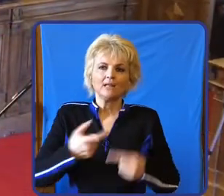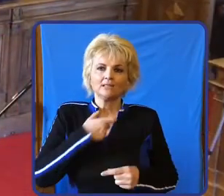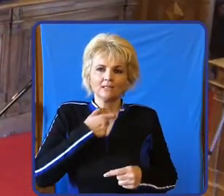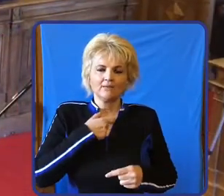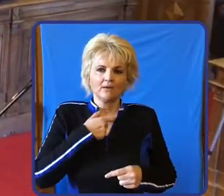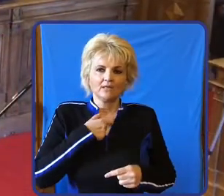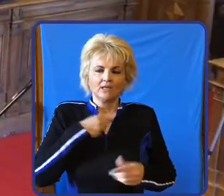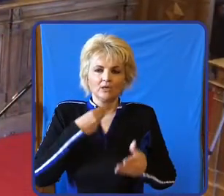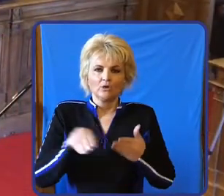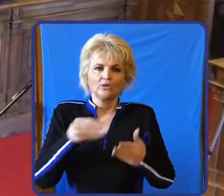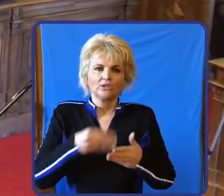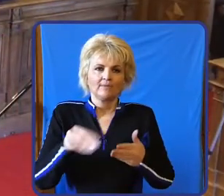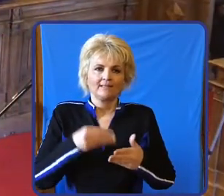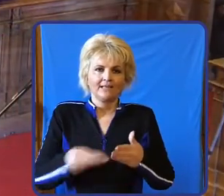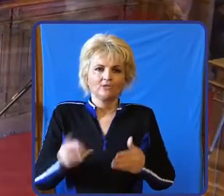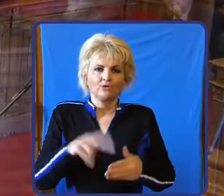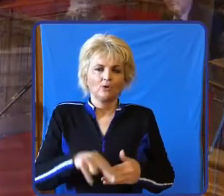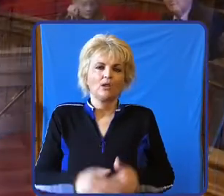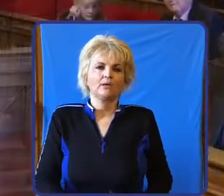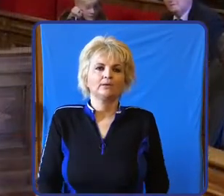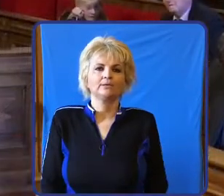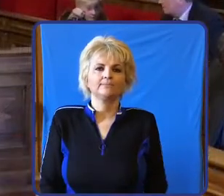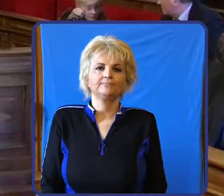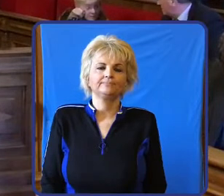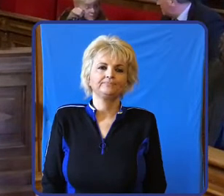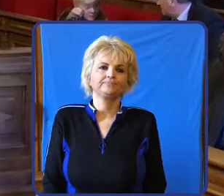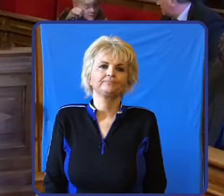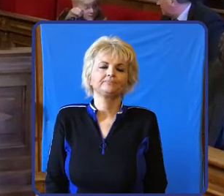szavazni a költségvetésünkről.